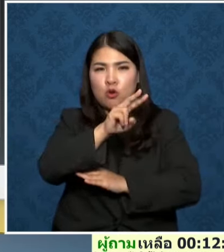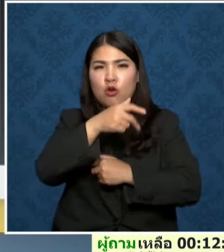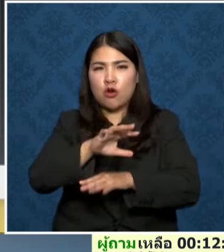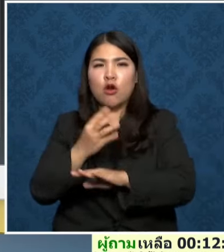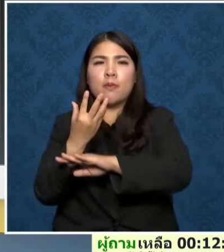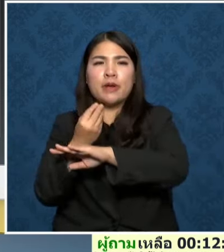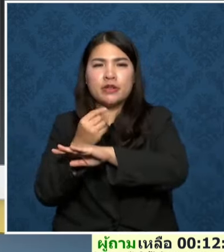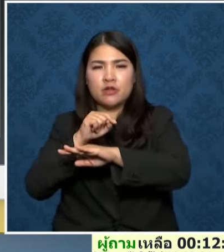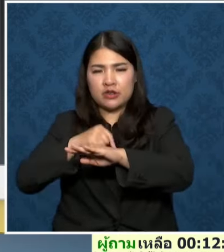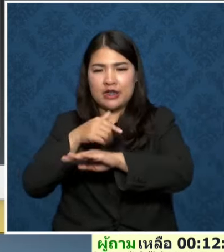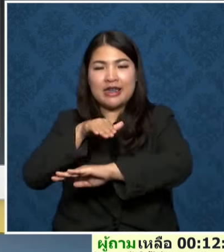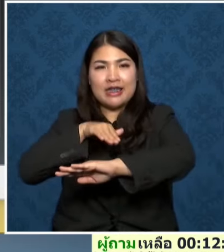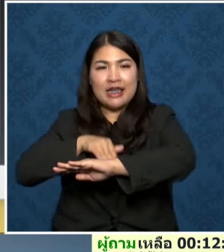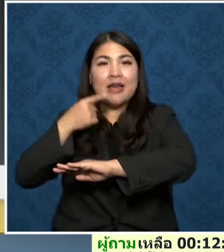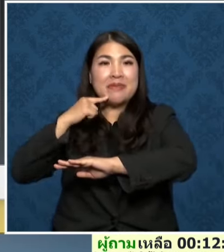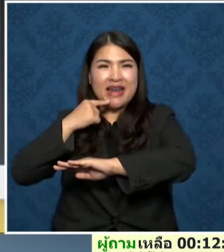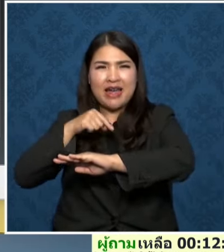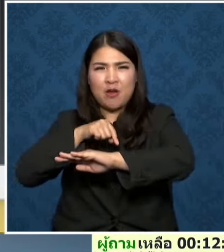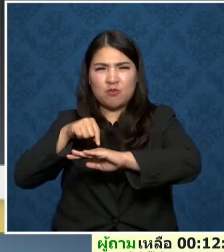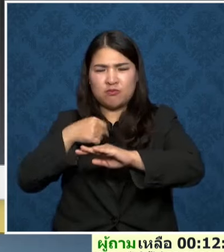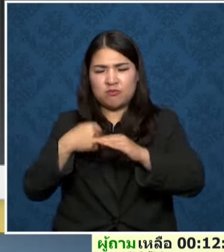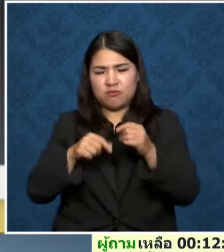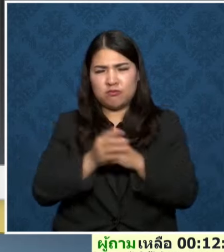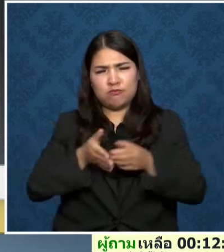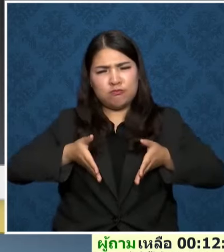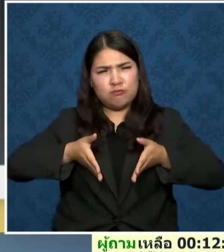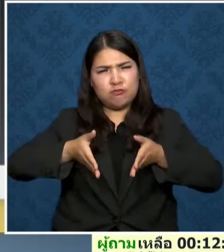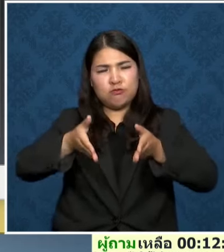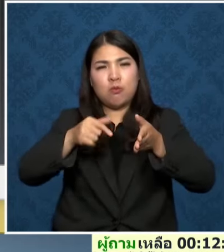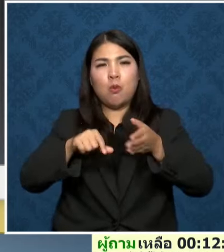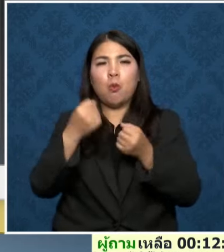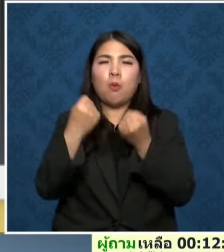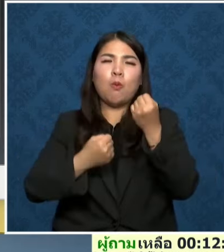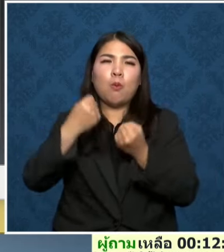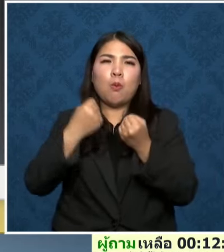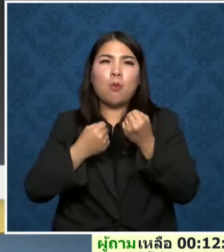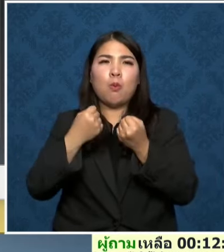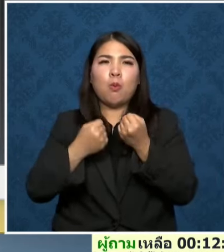ที่ช่วงจากแยกmenara ลไปมีบริมาณรถที่เป็น